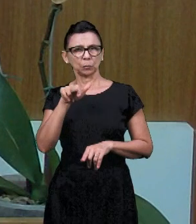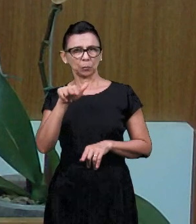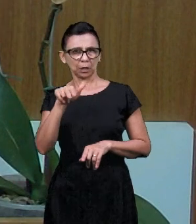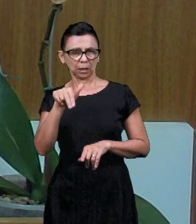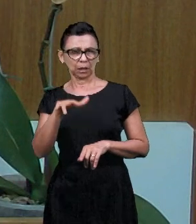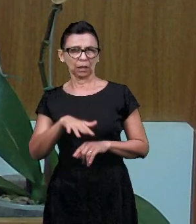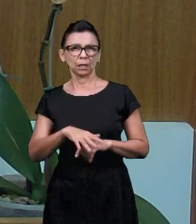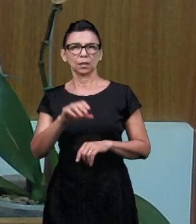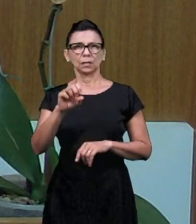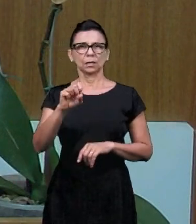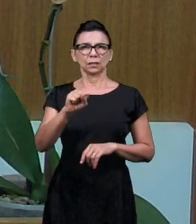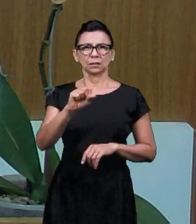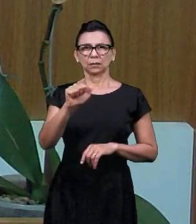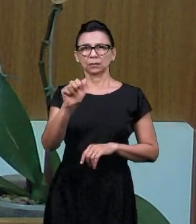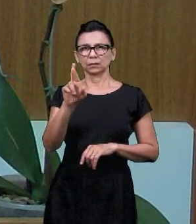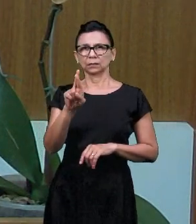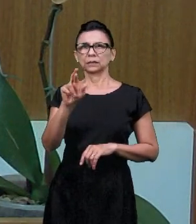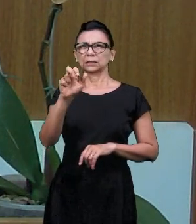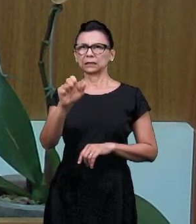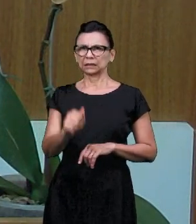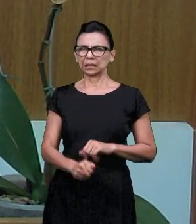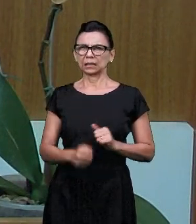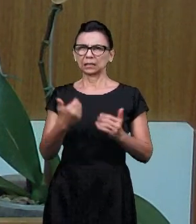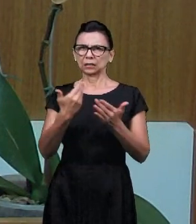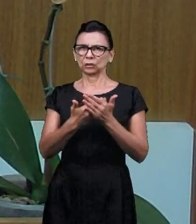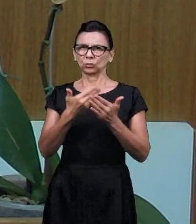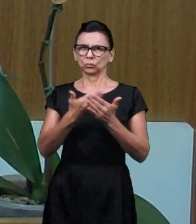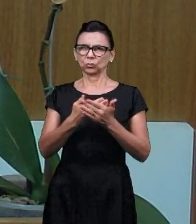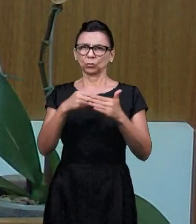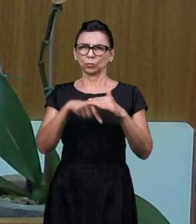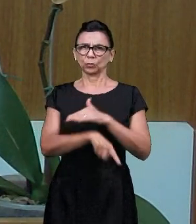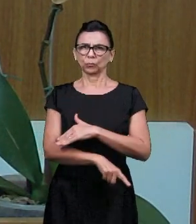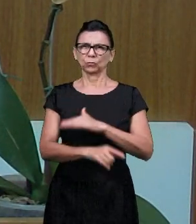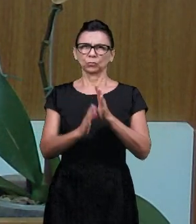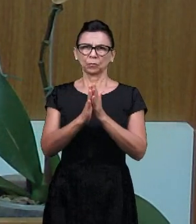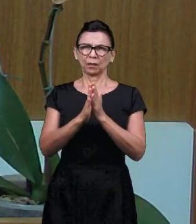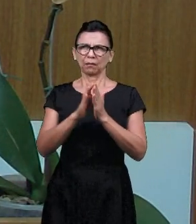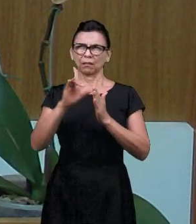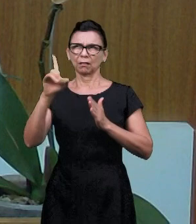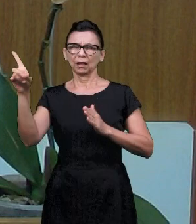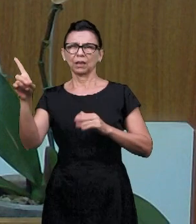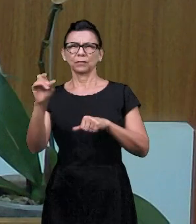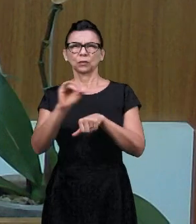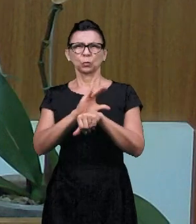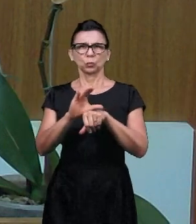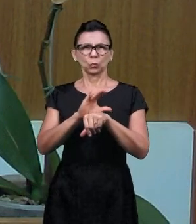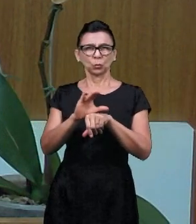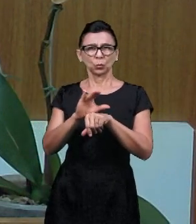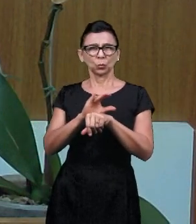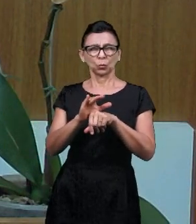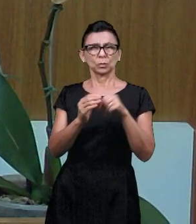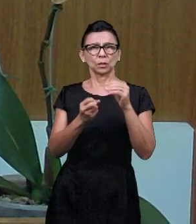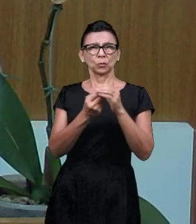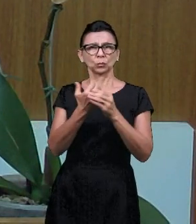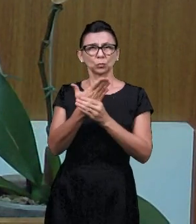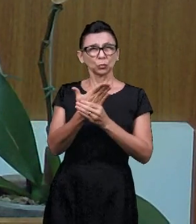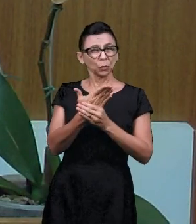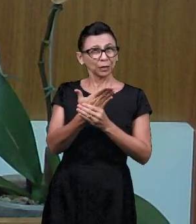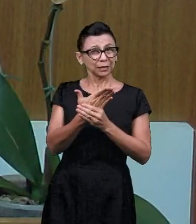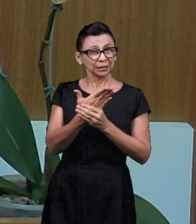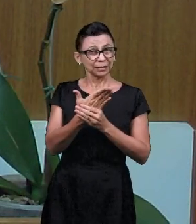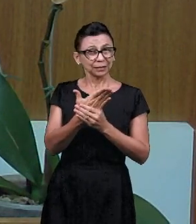fait des cursus bibliques, des auteurs de plusieurs livres. Donc Sarah a quelque chose